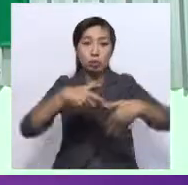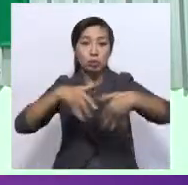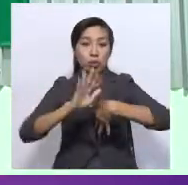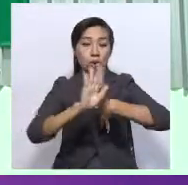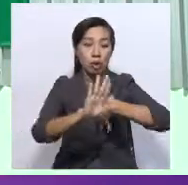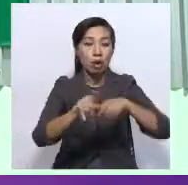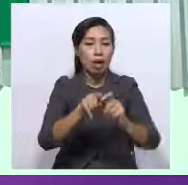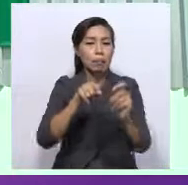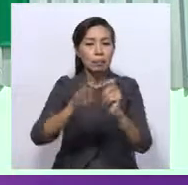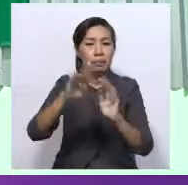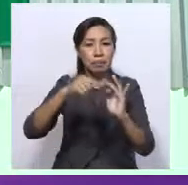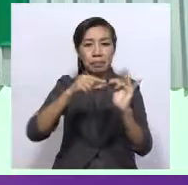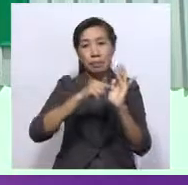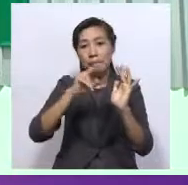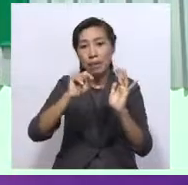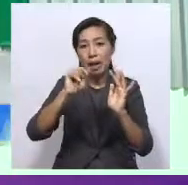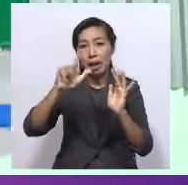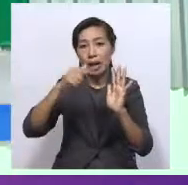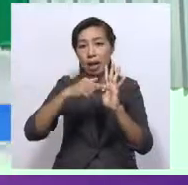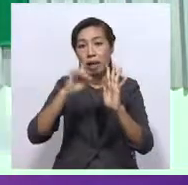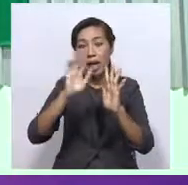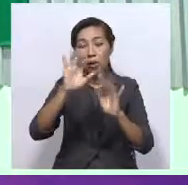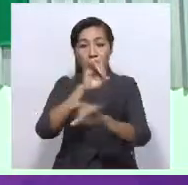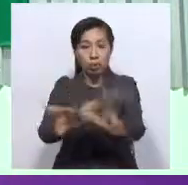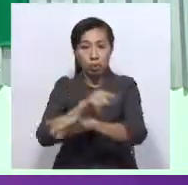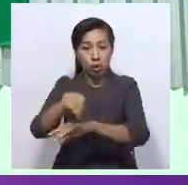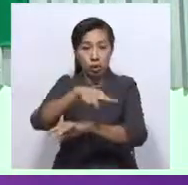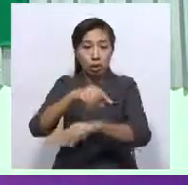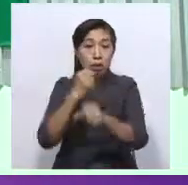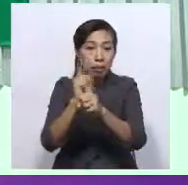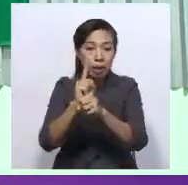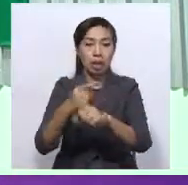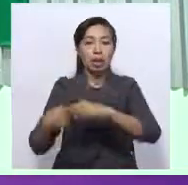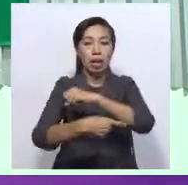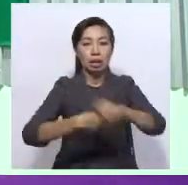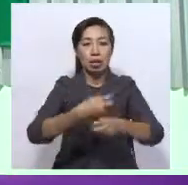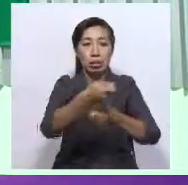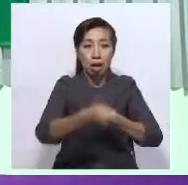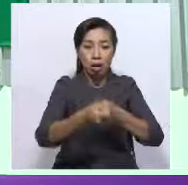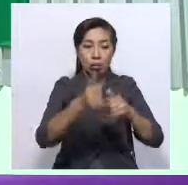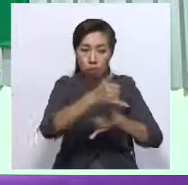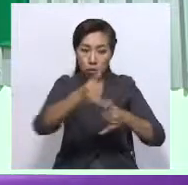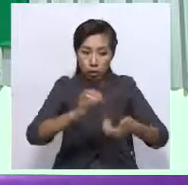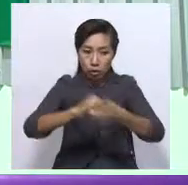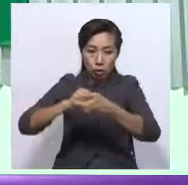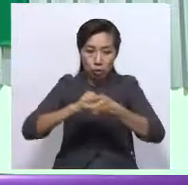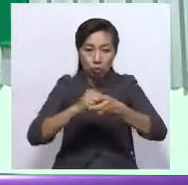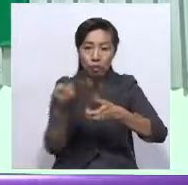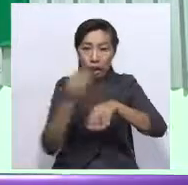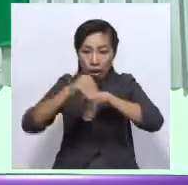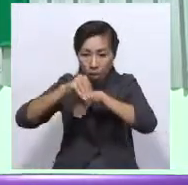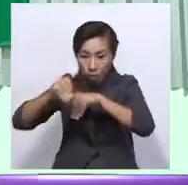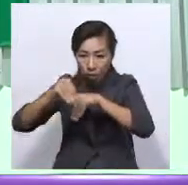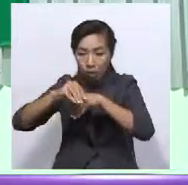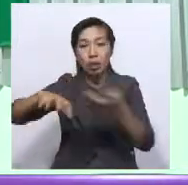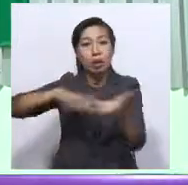พชรบุรีค่ะที่นี่นะคะเกิดจากการรวมกลุ่มของเกษตรกรชาวนาในการผลิตและร่วมกันจำหน่ายข้าวด้วยกลุ่ม